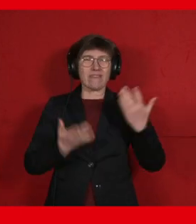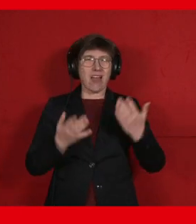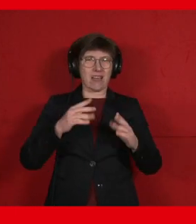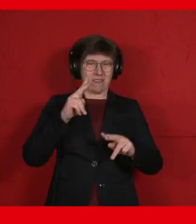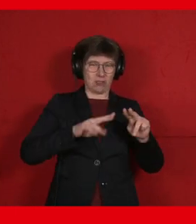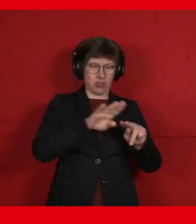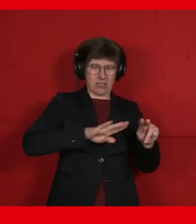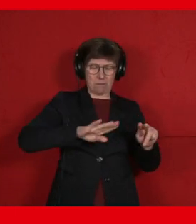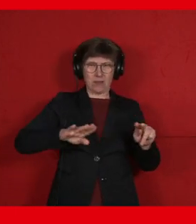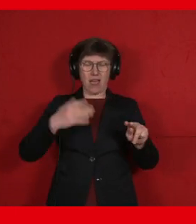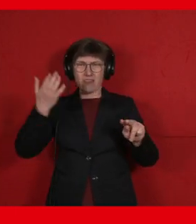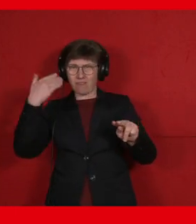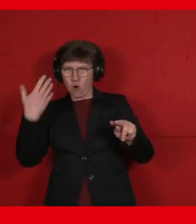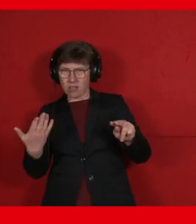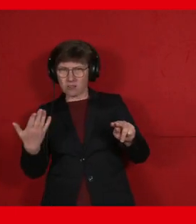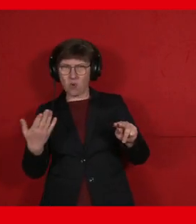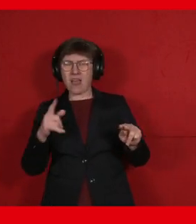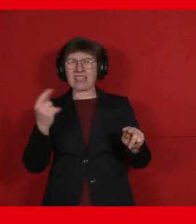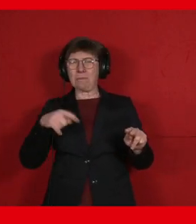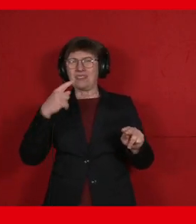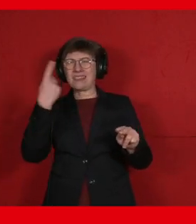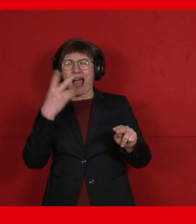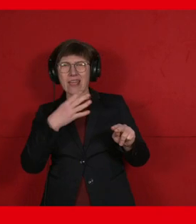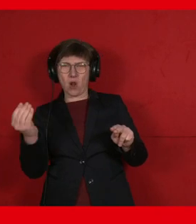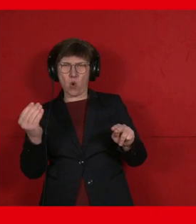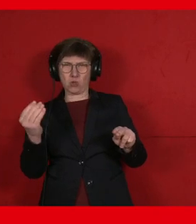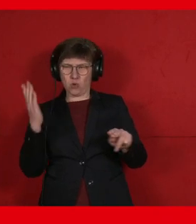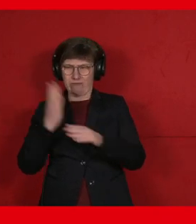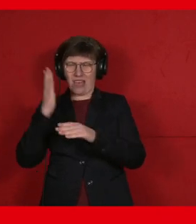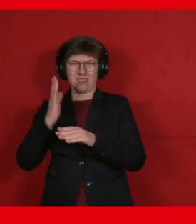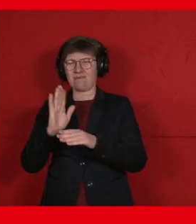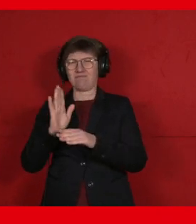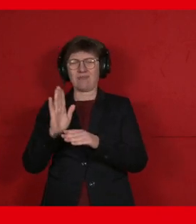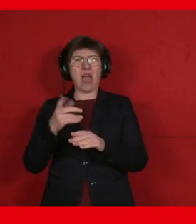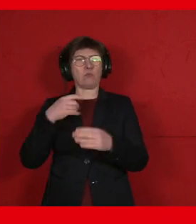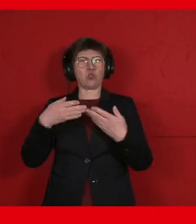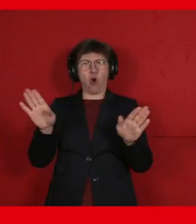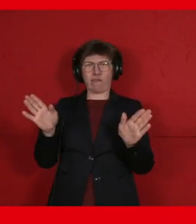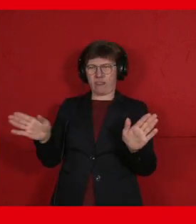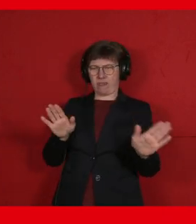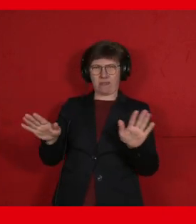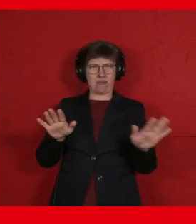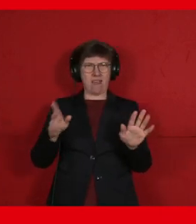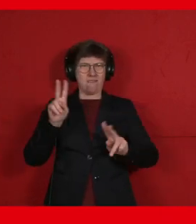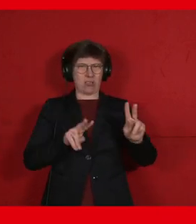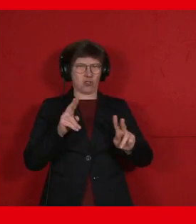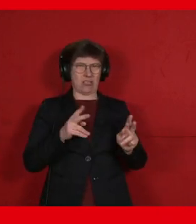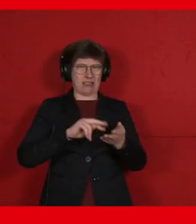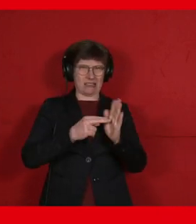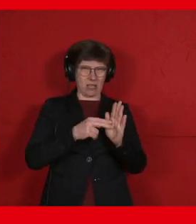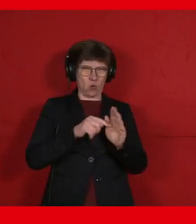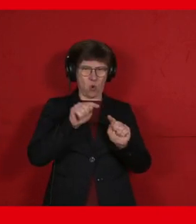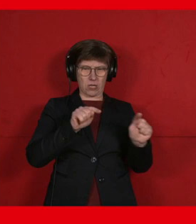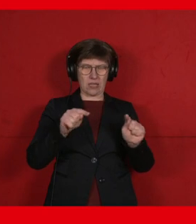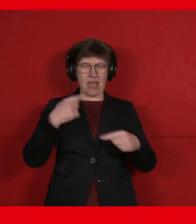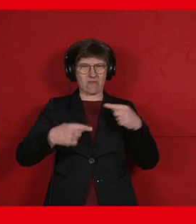vielen Bereichen, anders als das früher war, nicht so die eine Lösung für etwas gibt, sondern dass wir offen bleiben für unterschiedliche